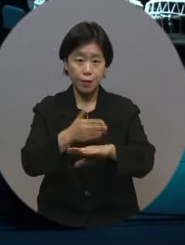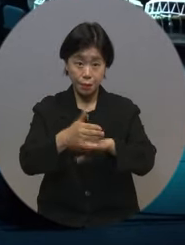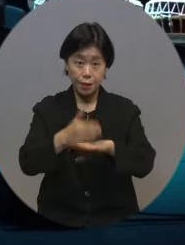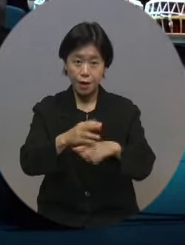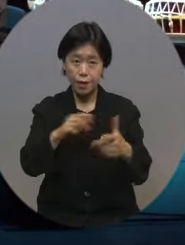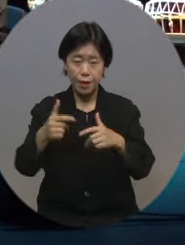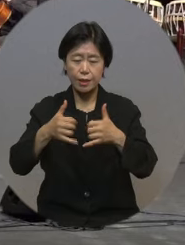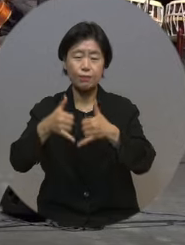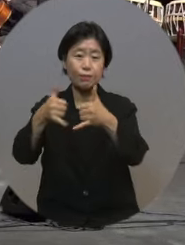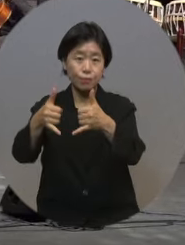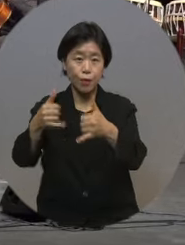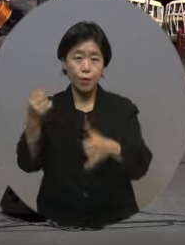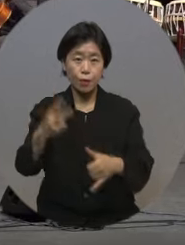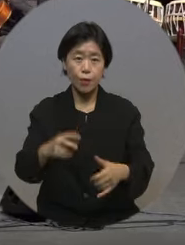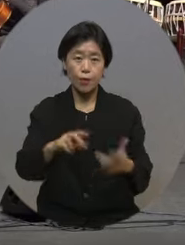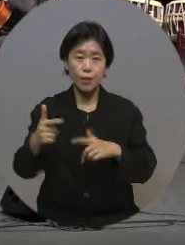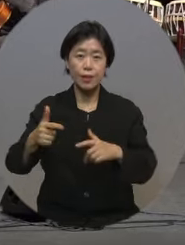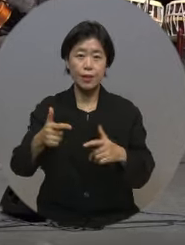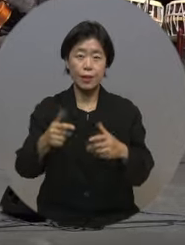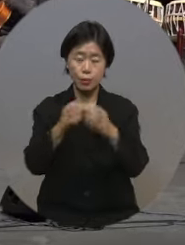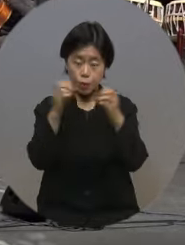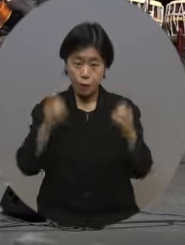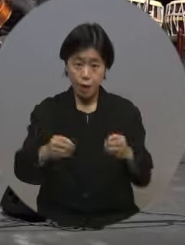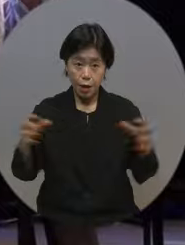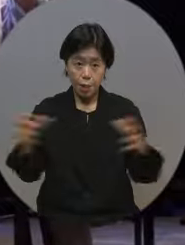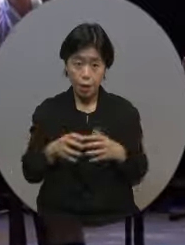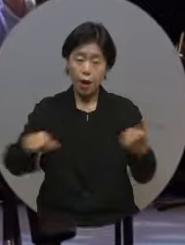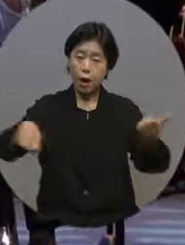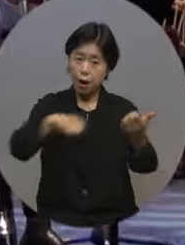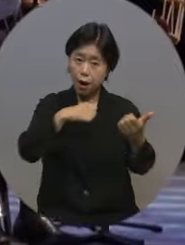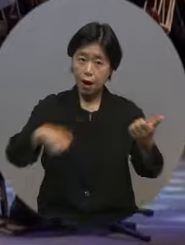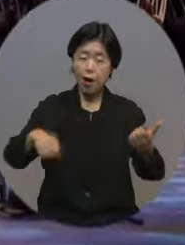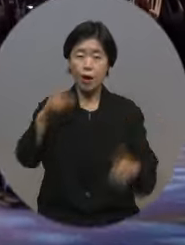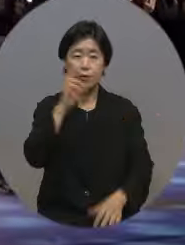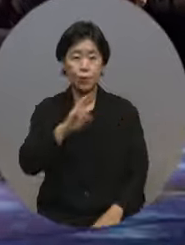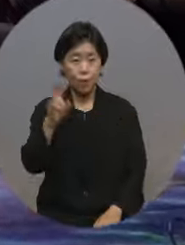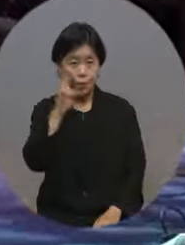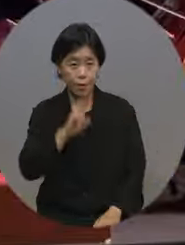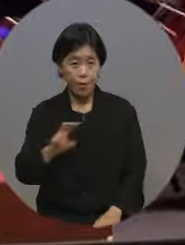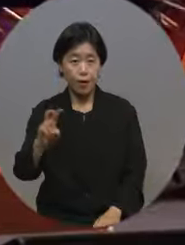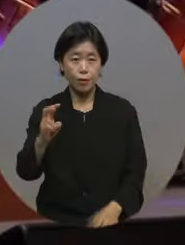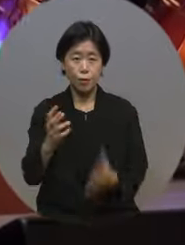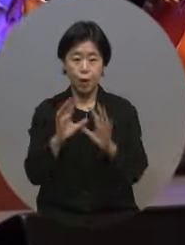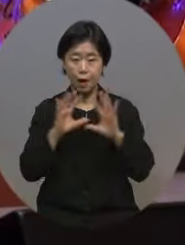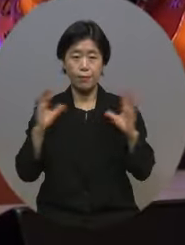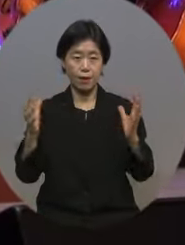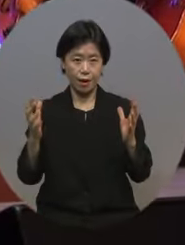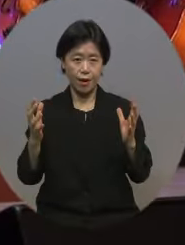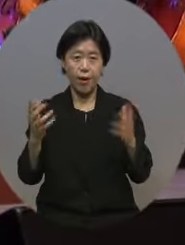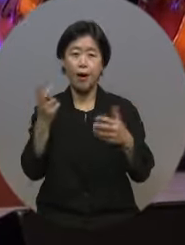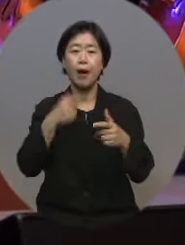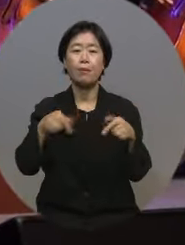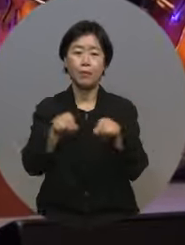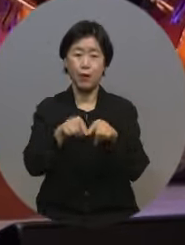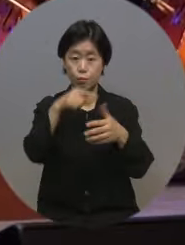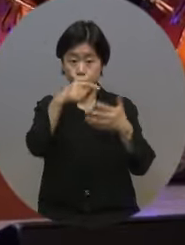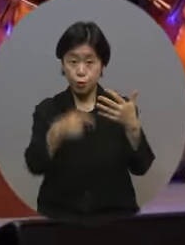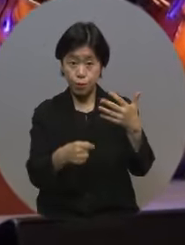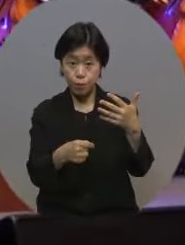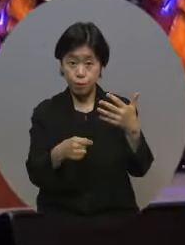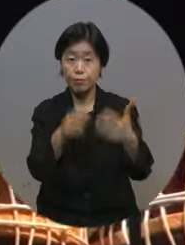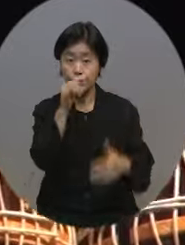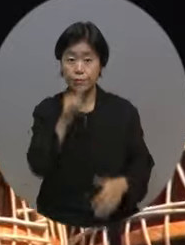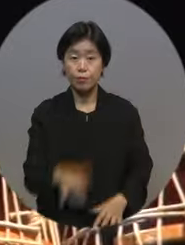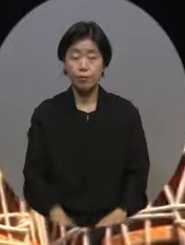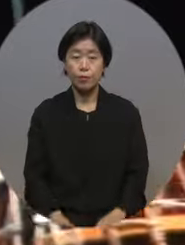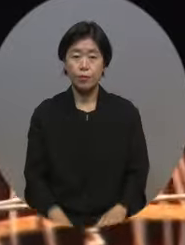구성된 오케스트라인 의정부 한타지아 연주, 성악가, 퓨전음악가, 가수, 합창단의 노래로 구성된 기념